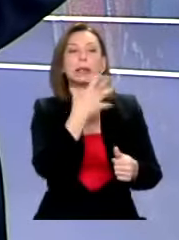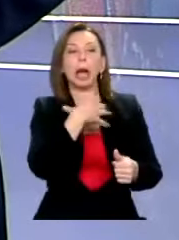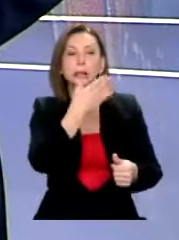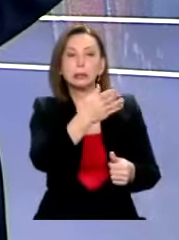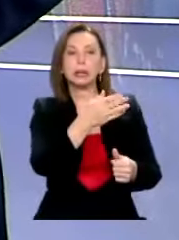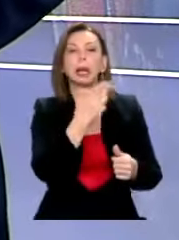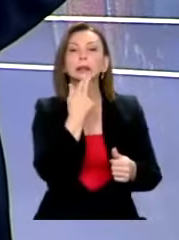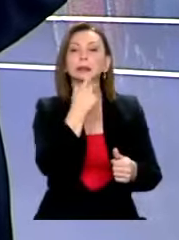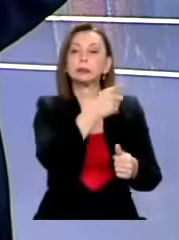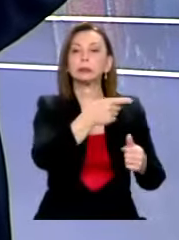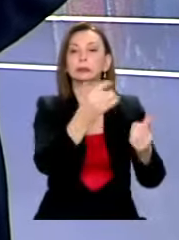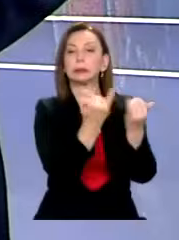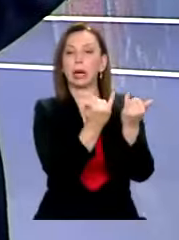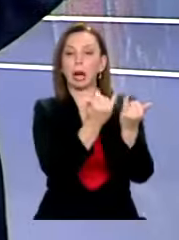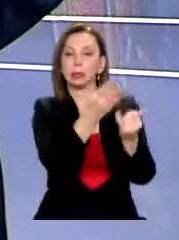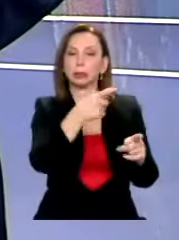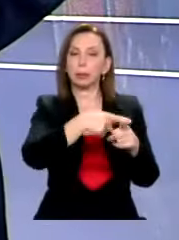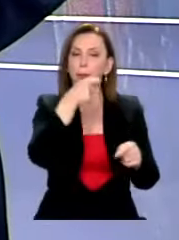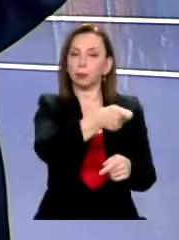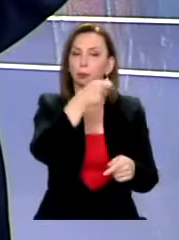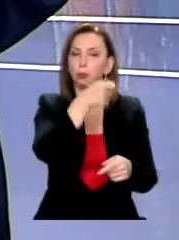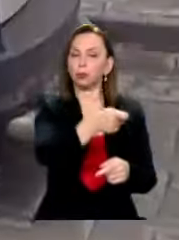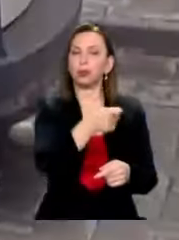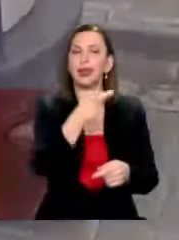saldırdı. Eski eşini ve ailesini katletti.